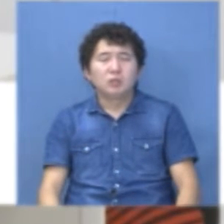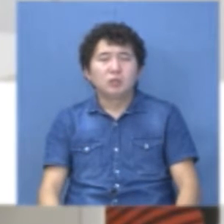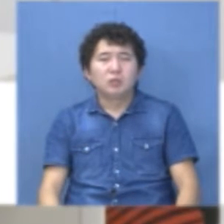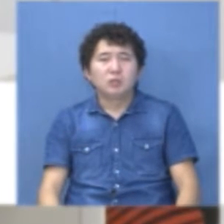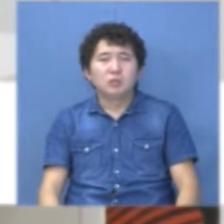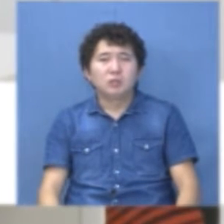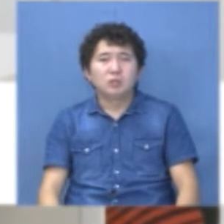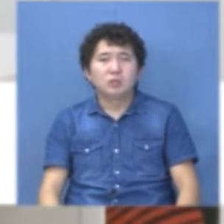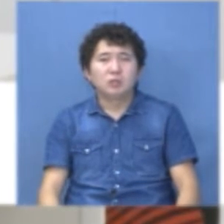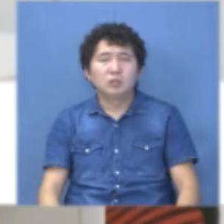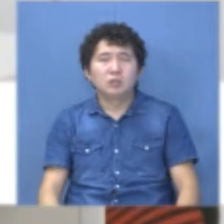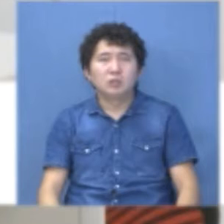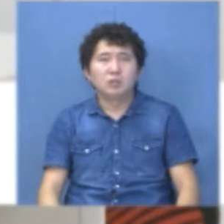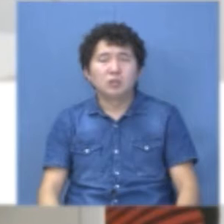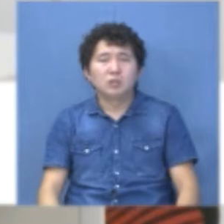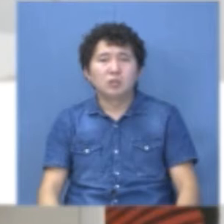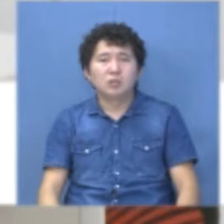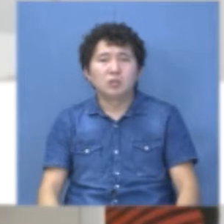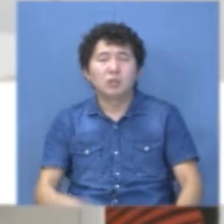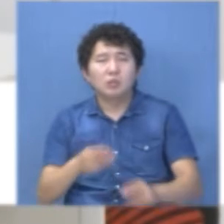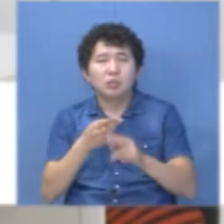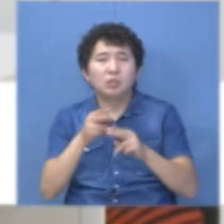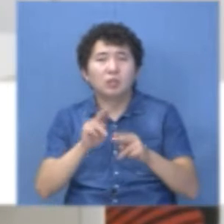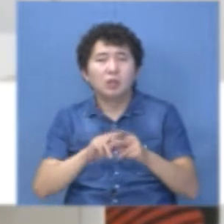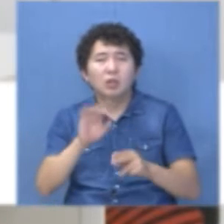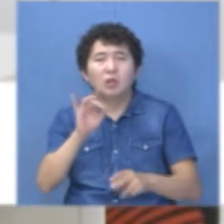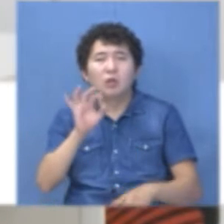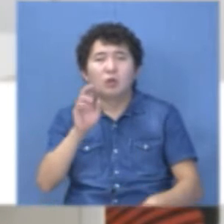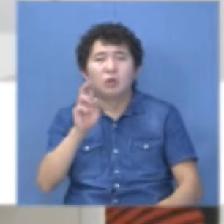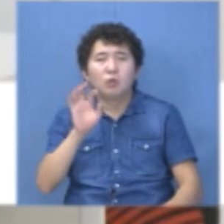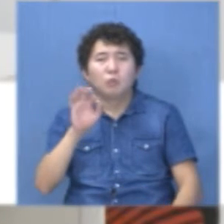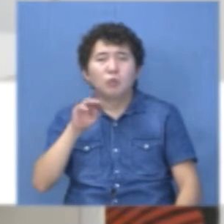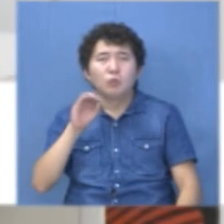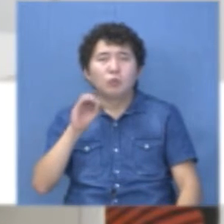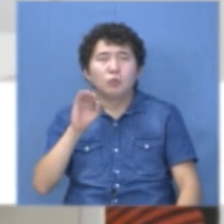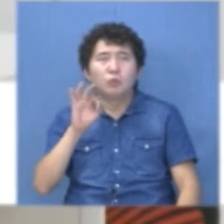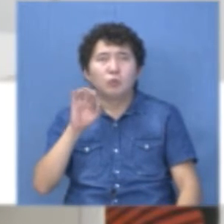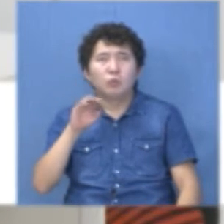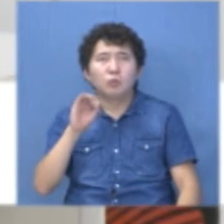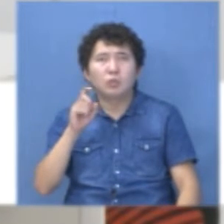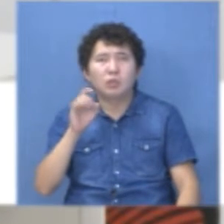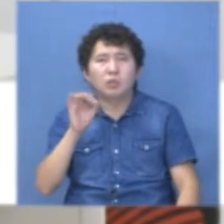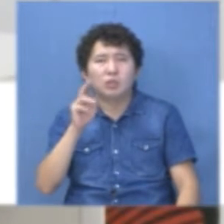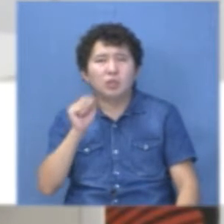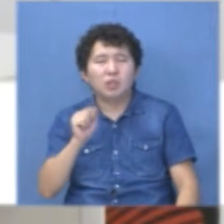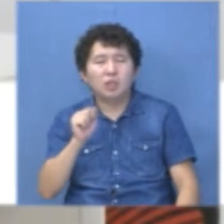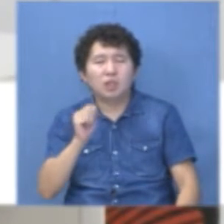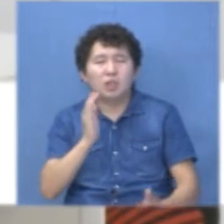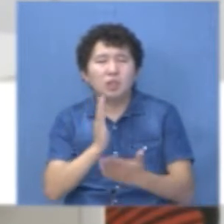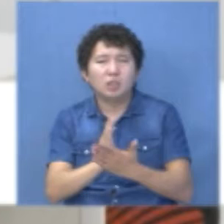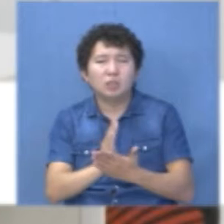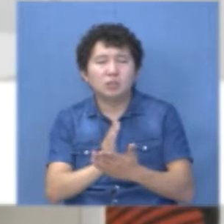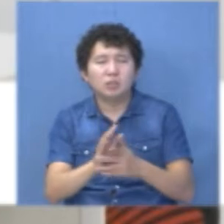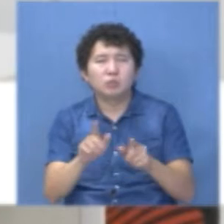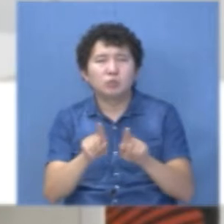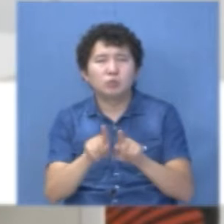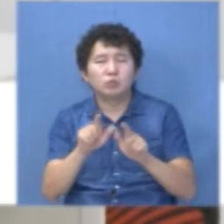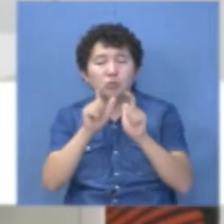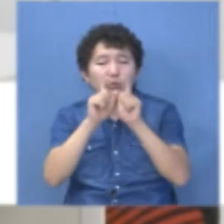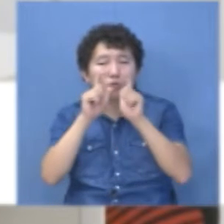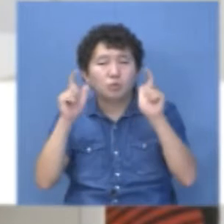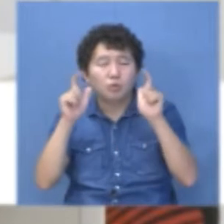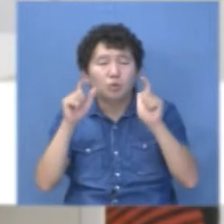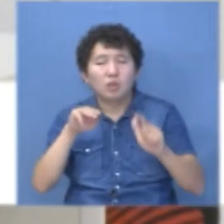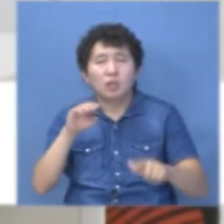қатар баланың ақыл-ойын дамытуға арналған осындай робототехникалар да бар. Бұл баланың бағдарламалау мен алгоритмдік ойлау қабілетін сонымен